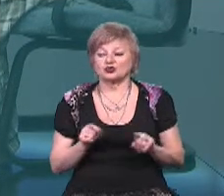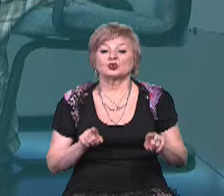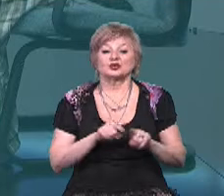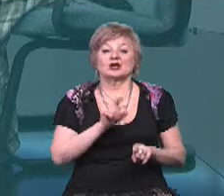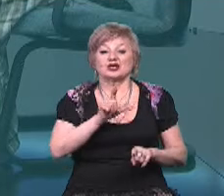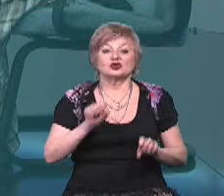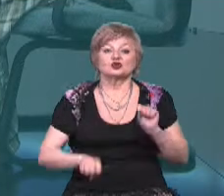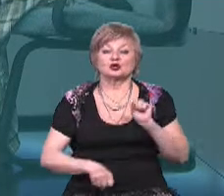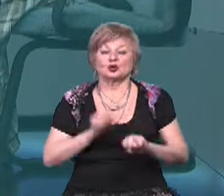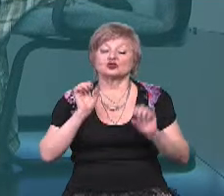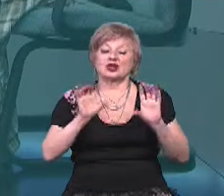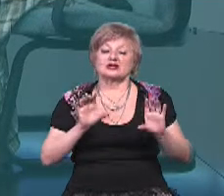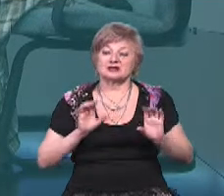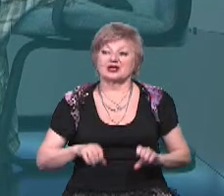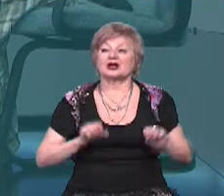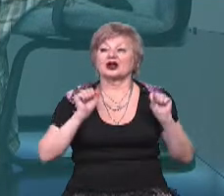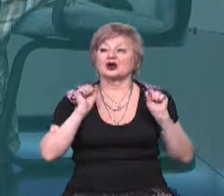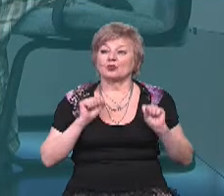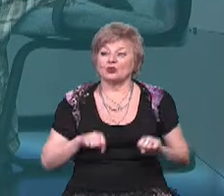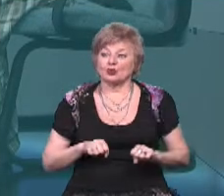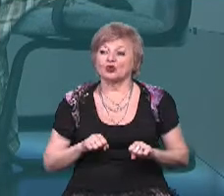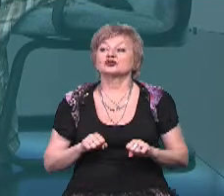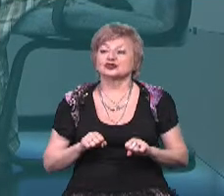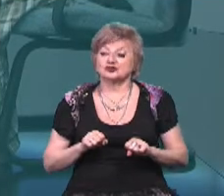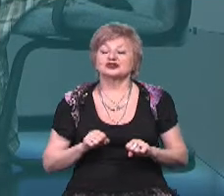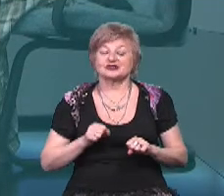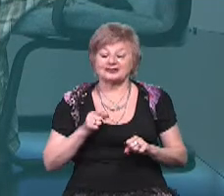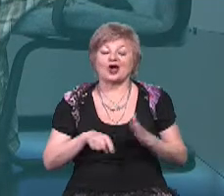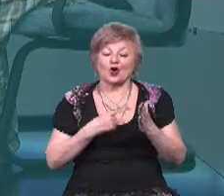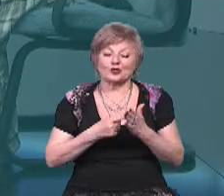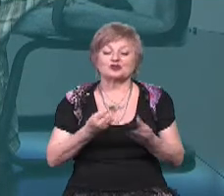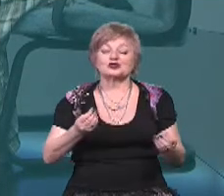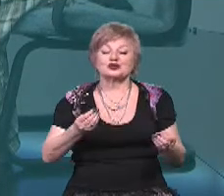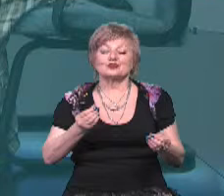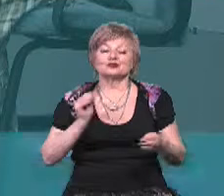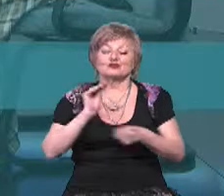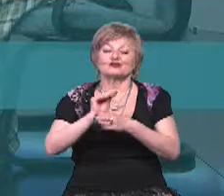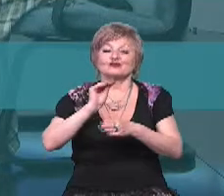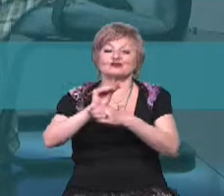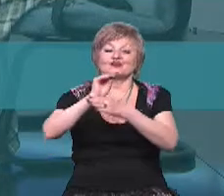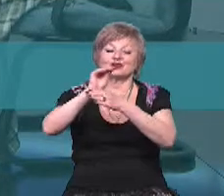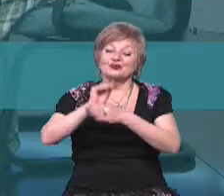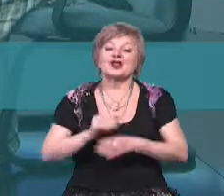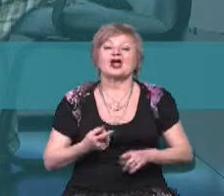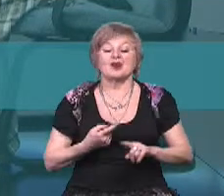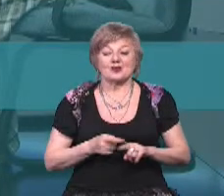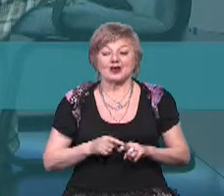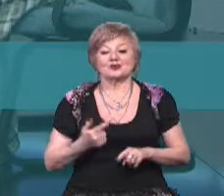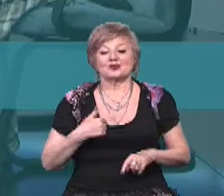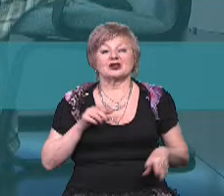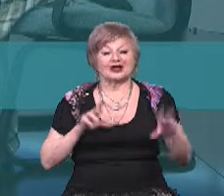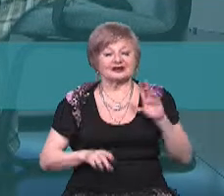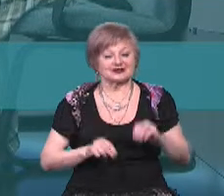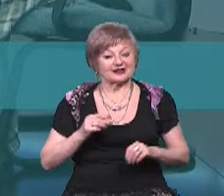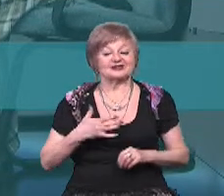які порушують закон, можна суттєво поповнити міський бюджет. Да, дуже суттєво. І я сподіваюся, що